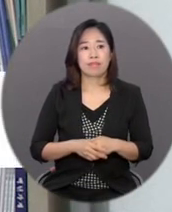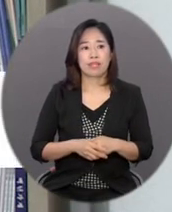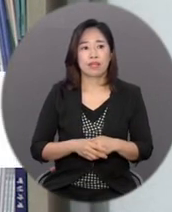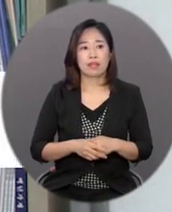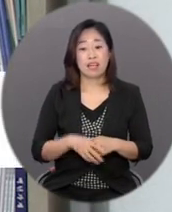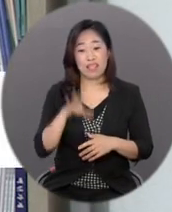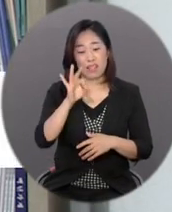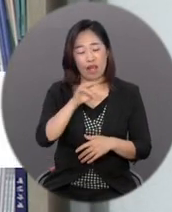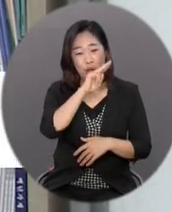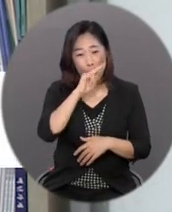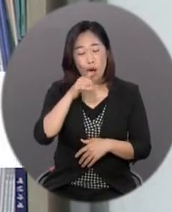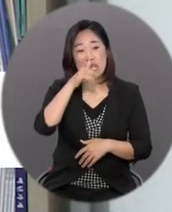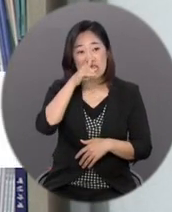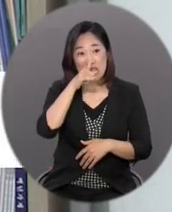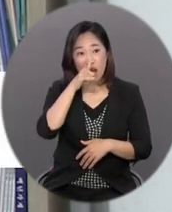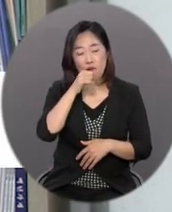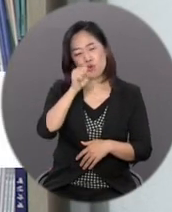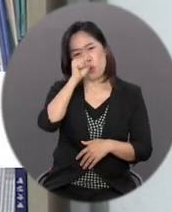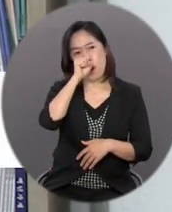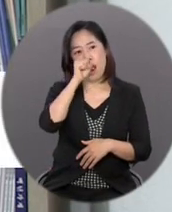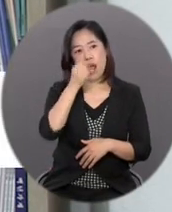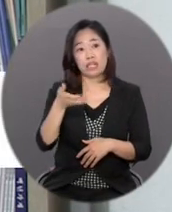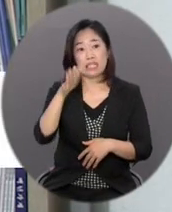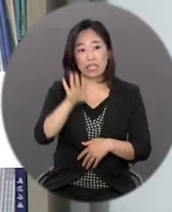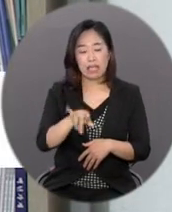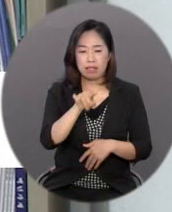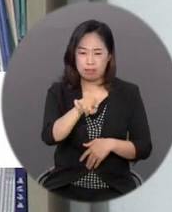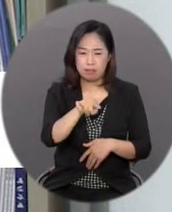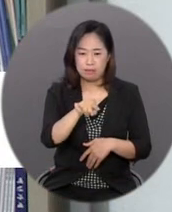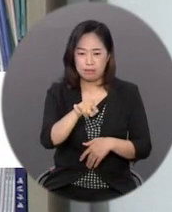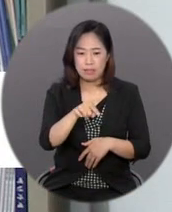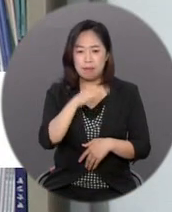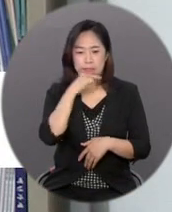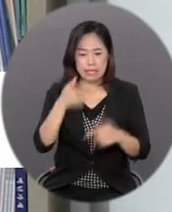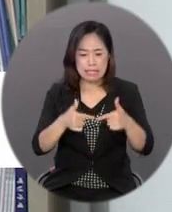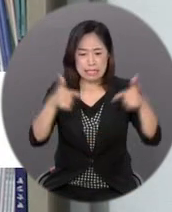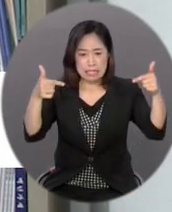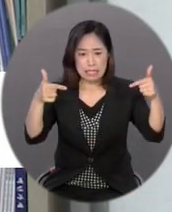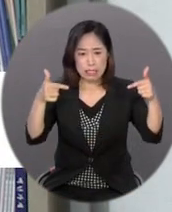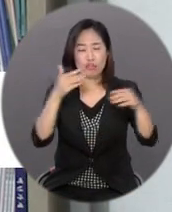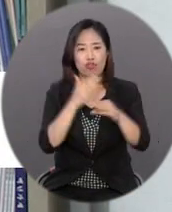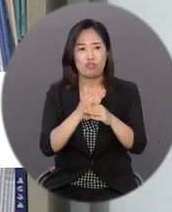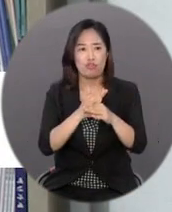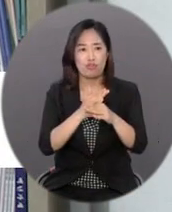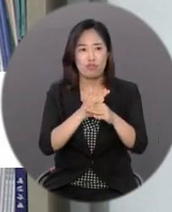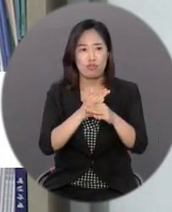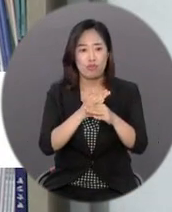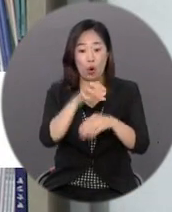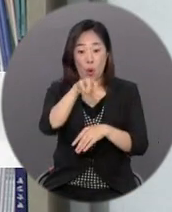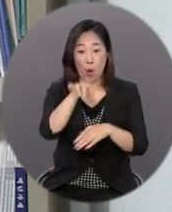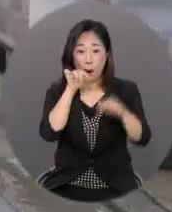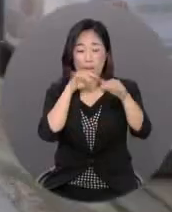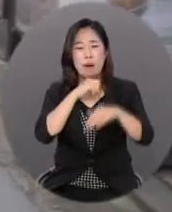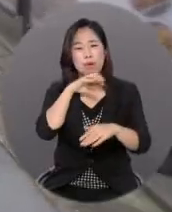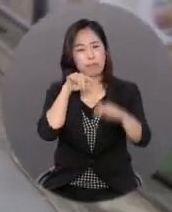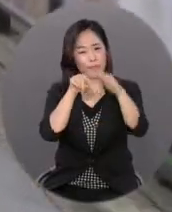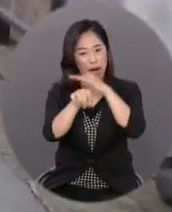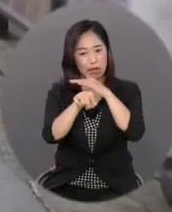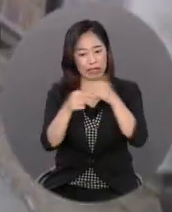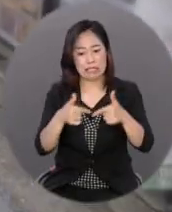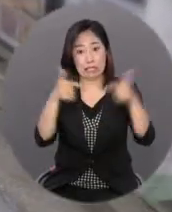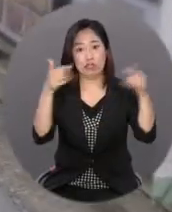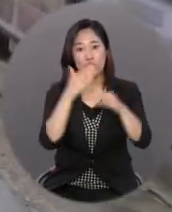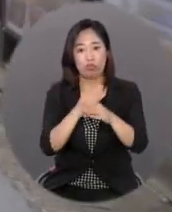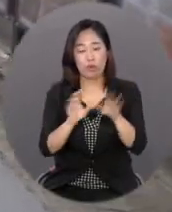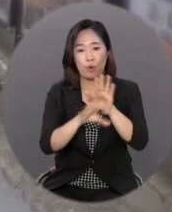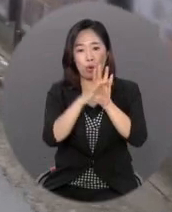좋겠는데 그게 안 되는 부분 요즘 좀 많이 전화 민원이나 현장 방문 민원이나 좀 늘어나는 추세죠. 여기에